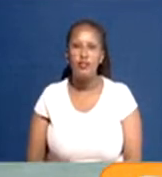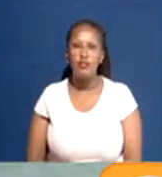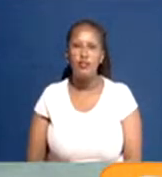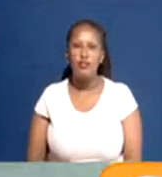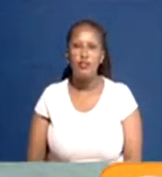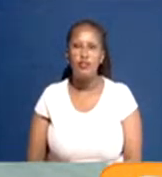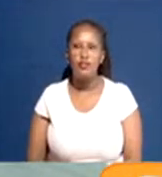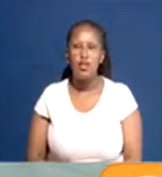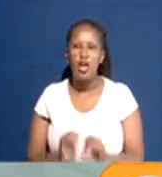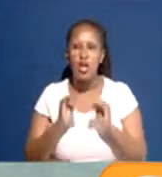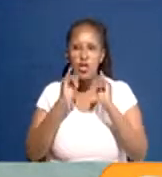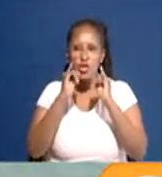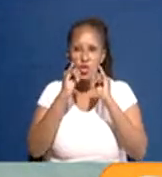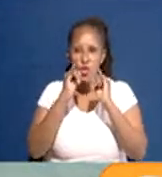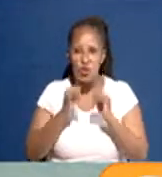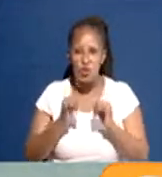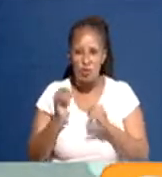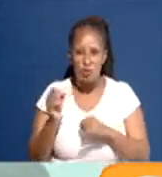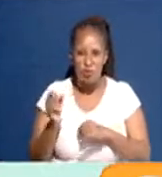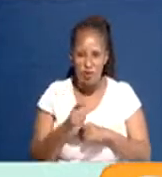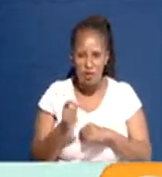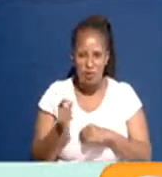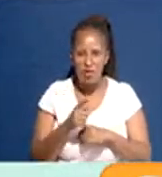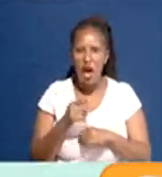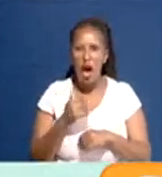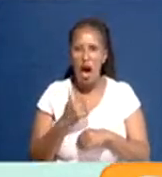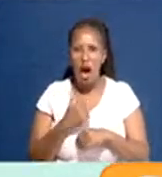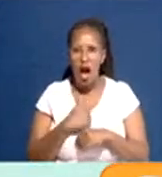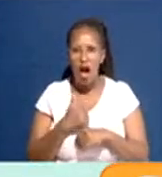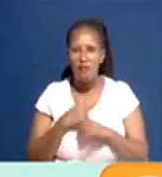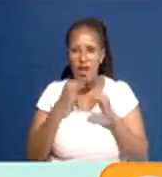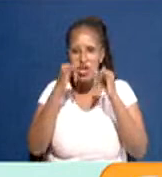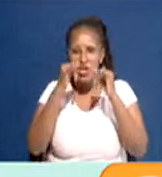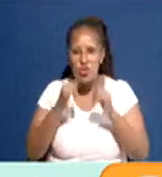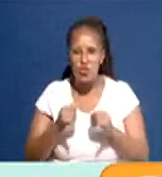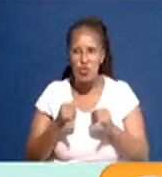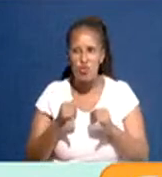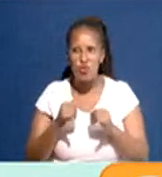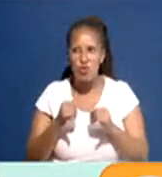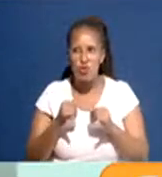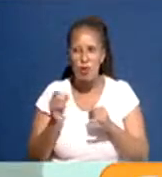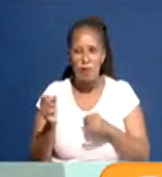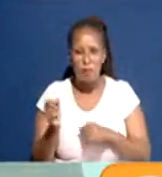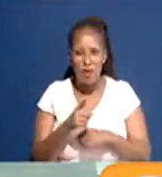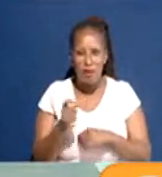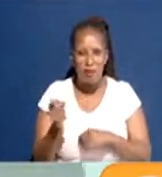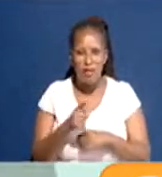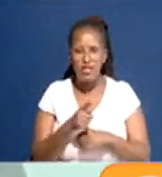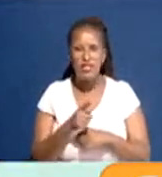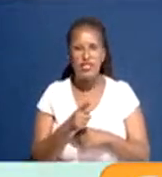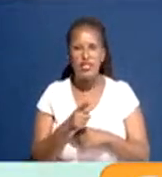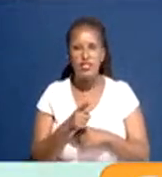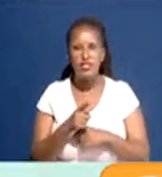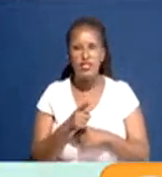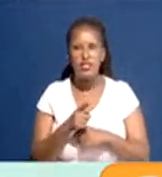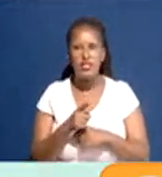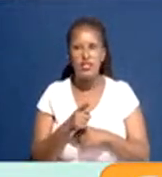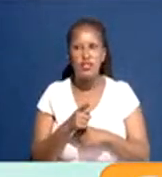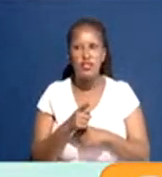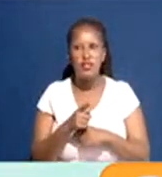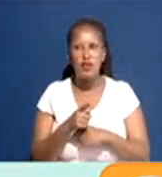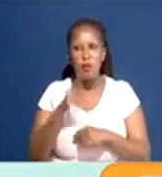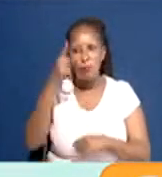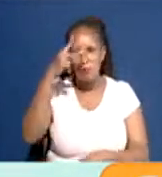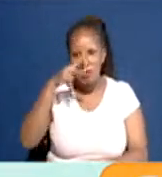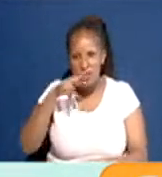sera mpya, we are going to have a new wages and remunerations